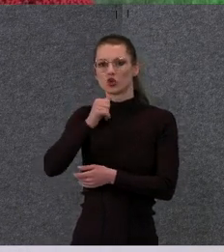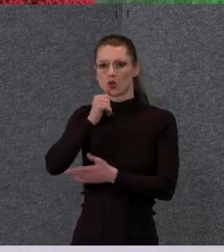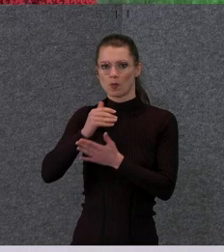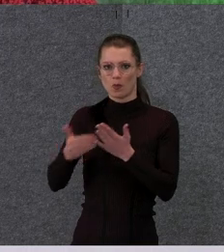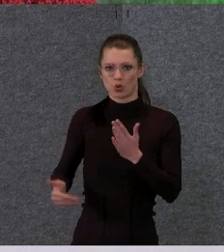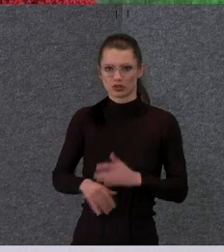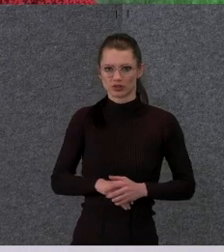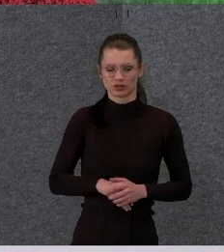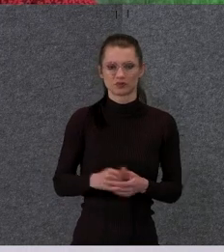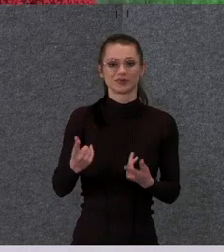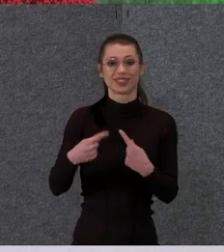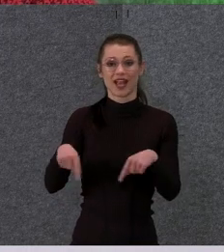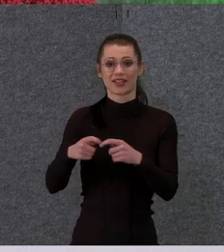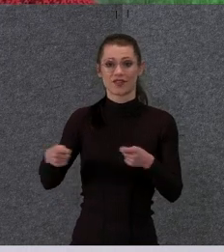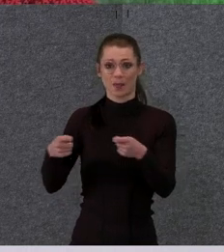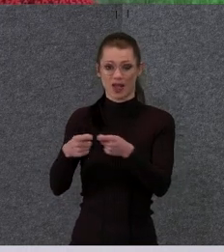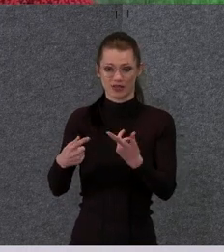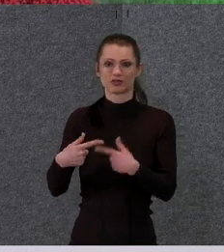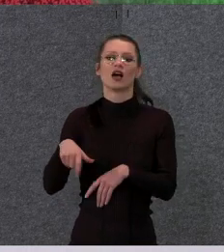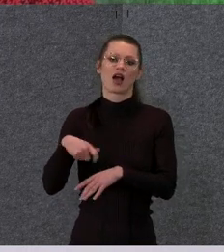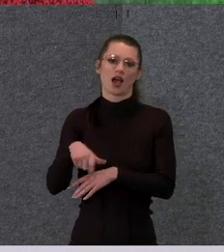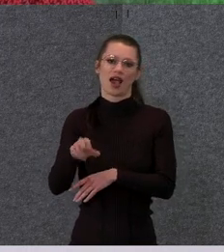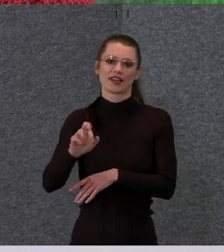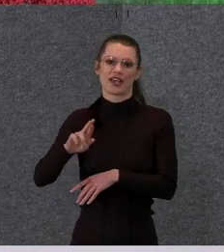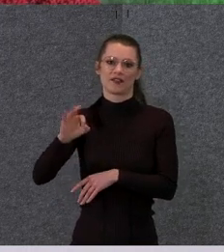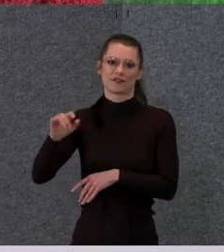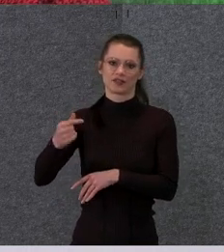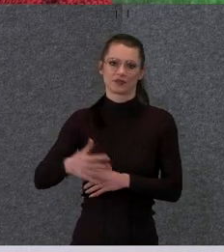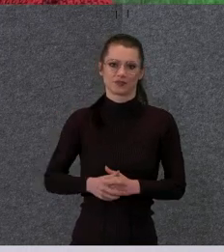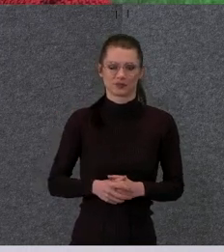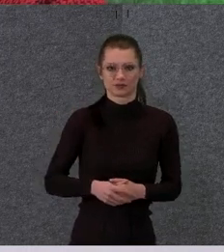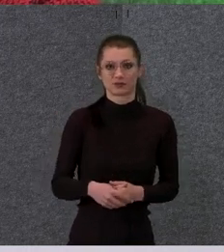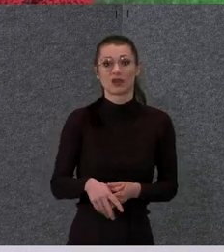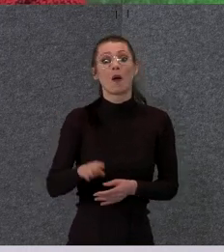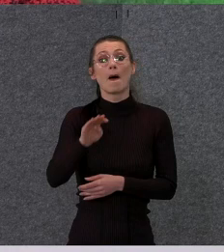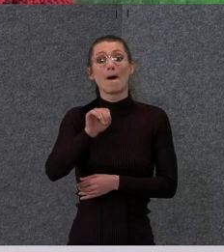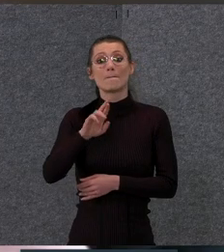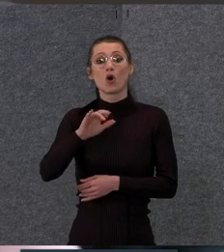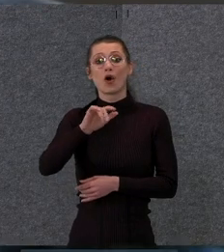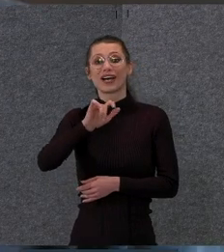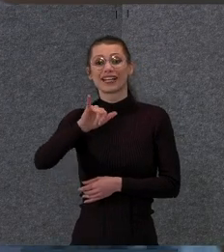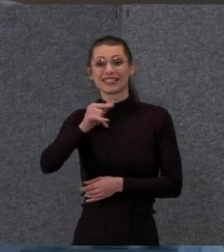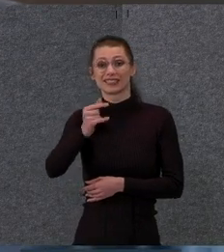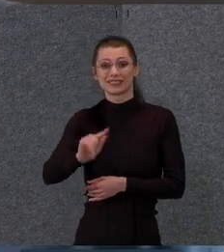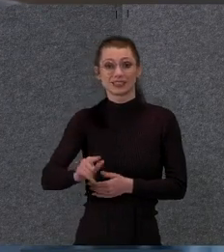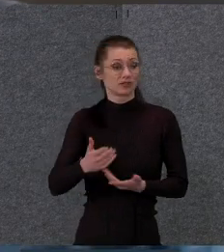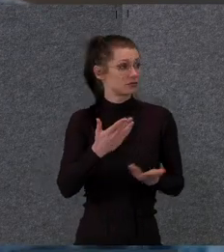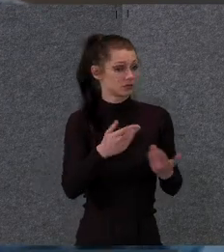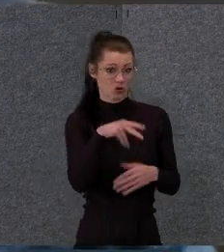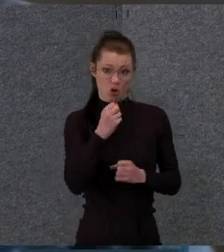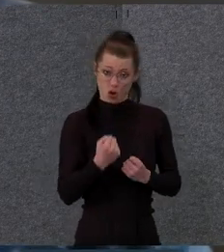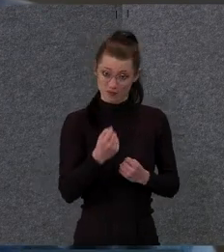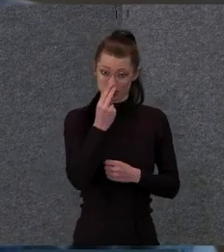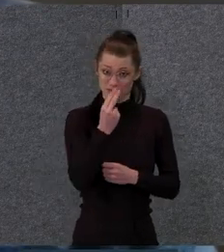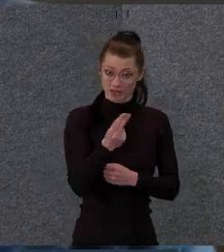aus dem Kreisverband Rhein-Erft. Moritz, ich hoffe, dass wir dich jetzt sehen können.